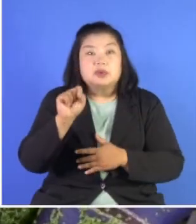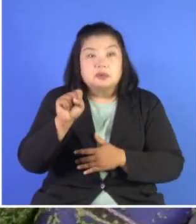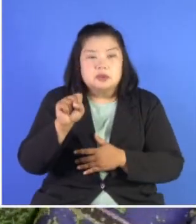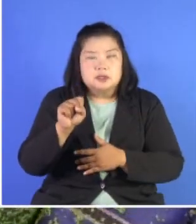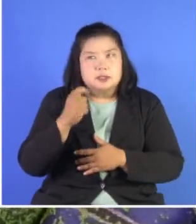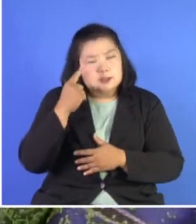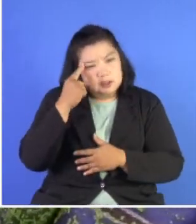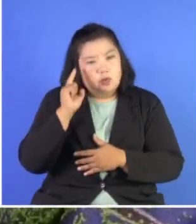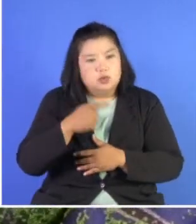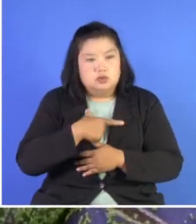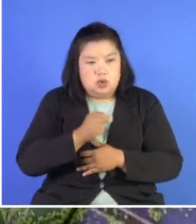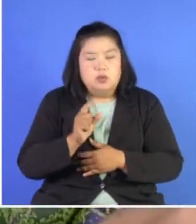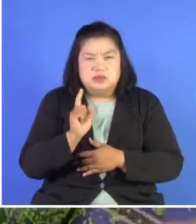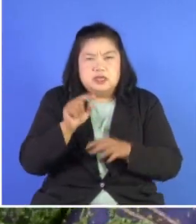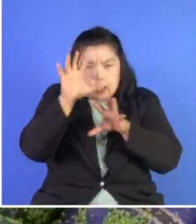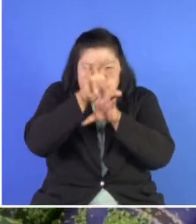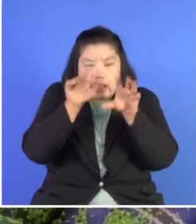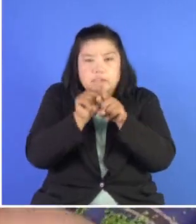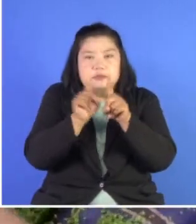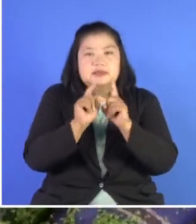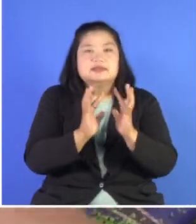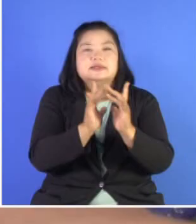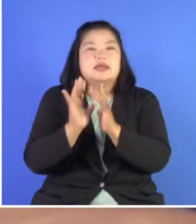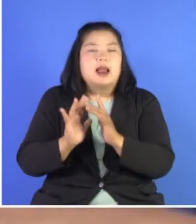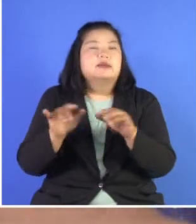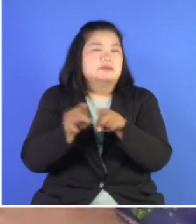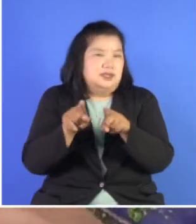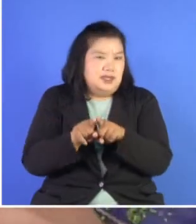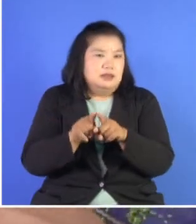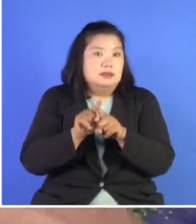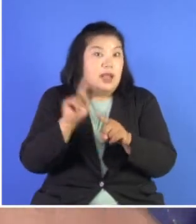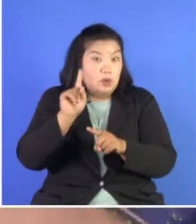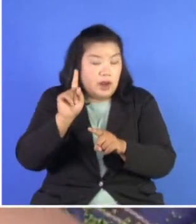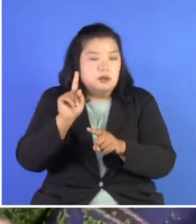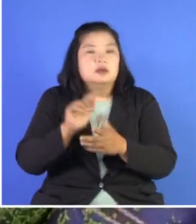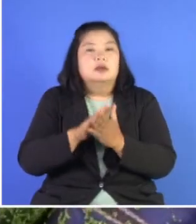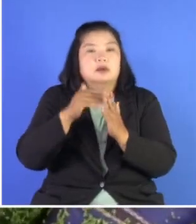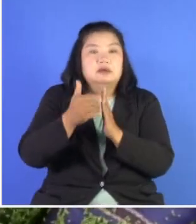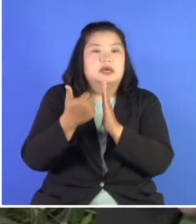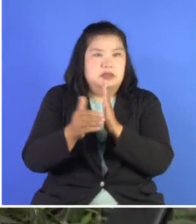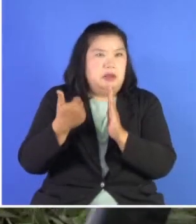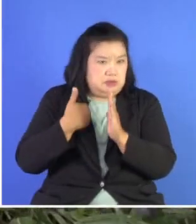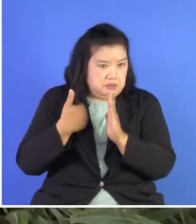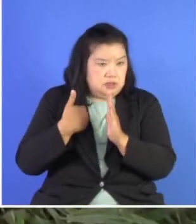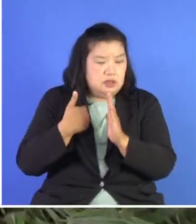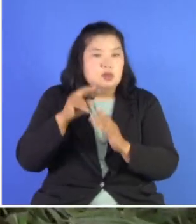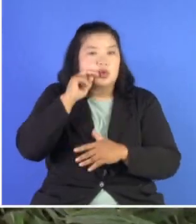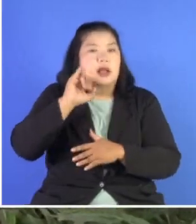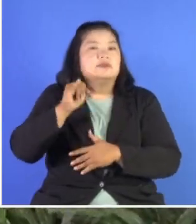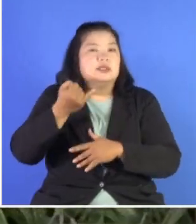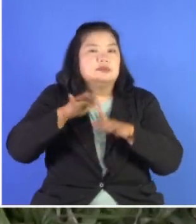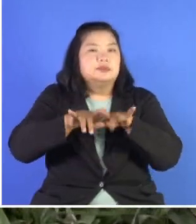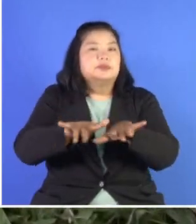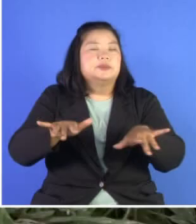เป็นทางการว่าสาหร่ายน้ำจืดซึ่งจะพบโดยทั่วไปในพื้นที่ของภาคเหนือภาคอีสานเป็นส่วนใหญ่ก็เลยปิ๊งไอเดียขึ้นมาว่า